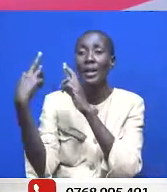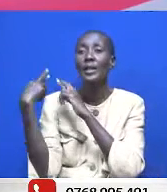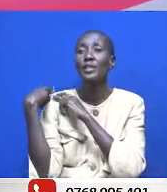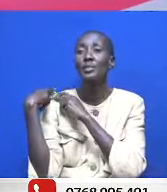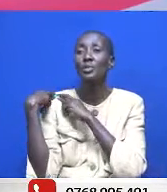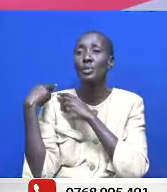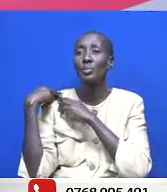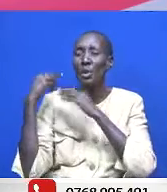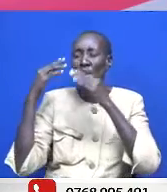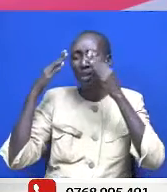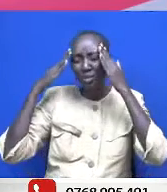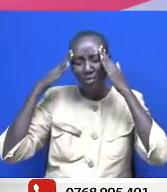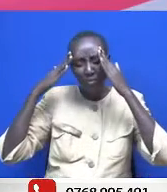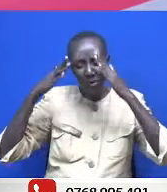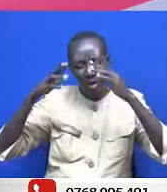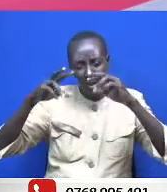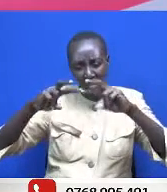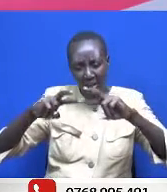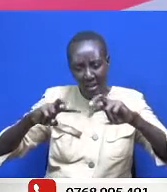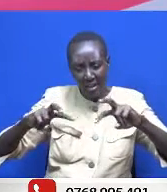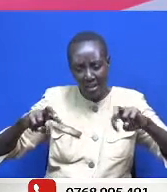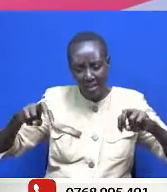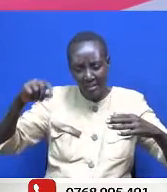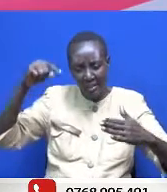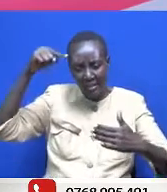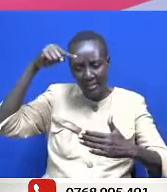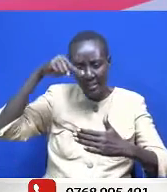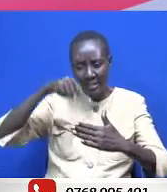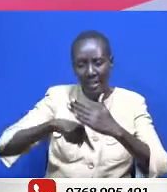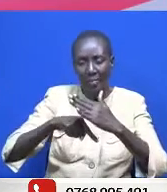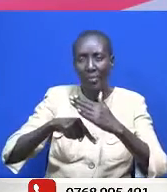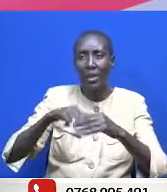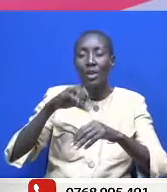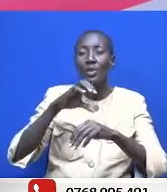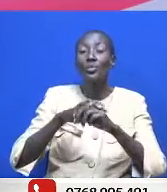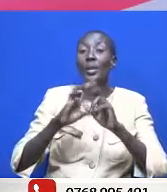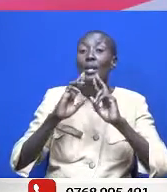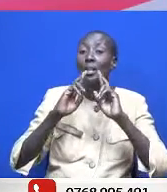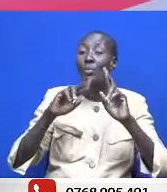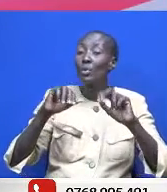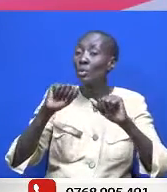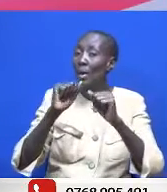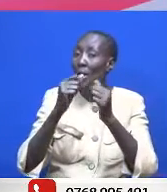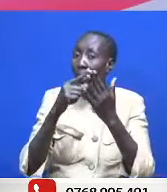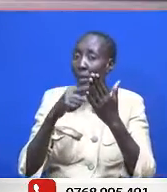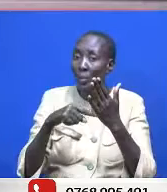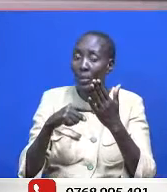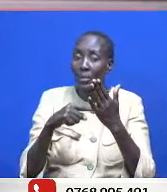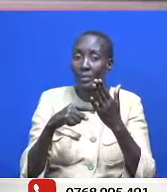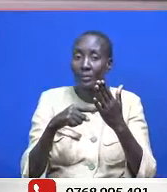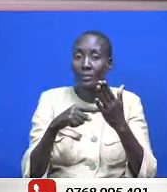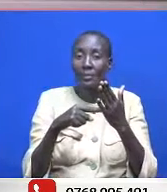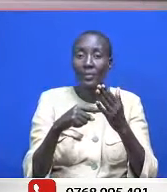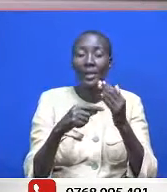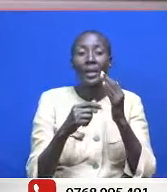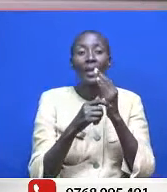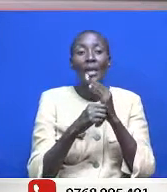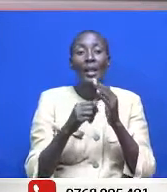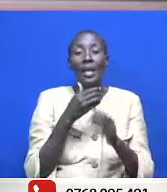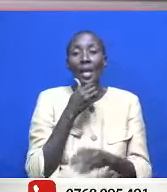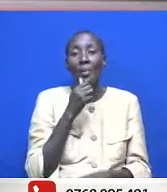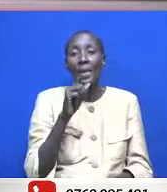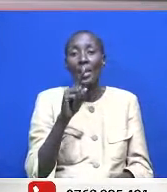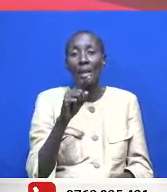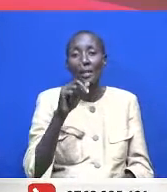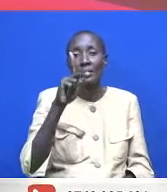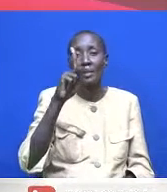waangalie vizuri sana ili tupate ripoti kuhusu yale ambayo yameendelea. Mtazamaji anafahamika kama Kiprono Kitonyi,